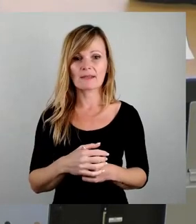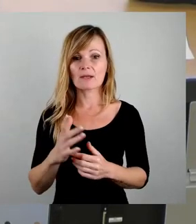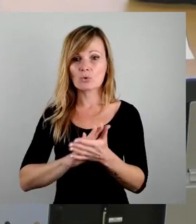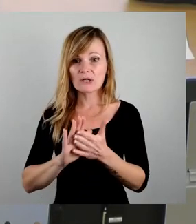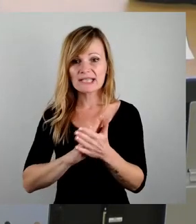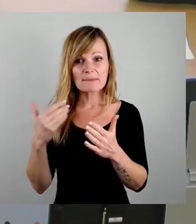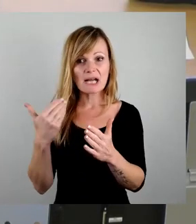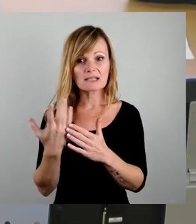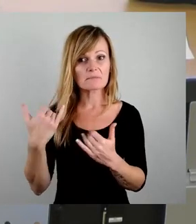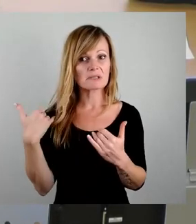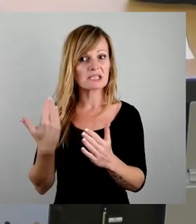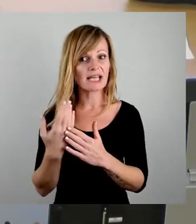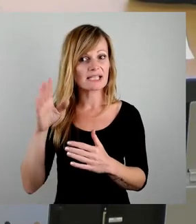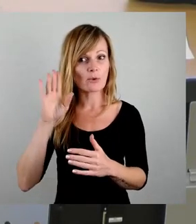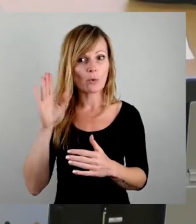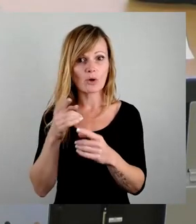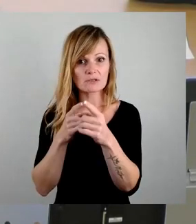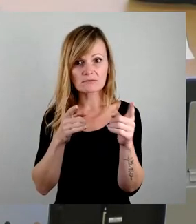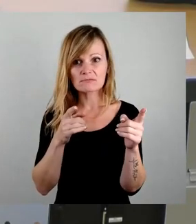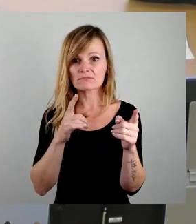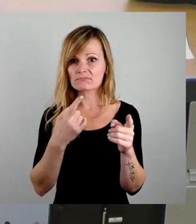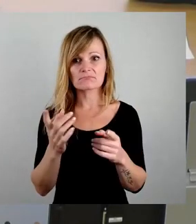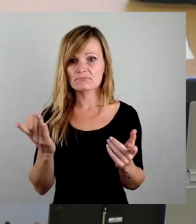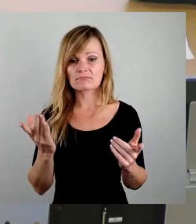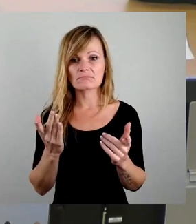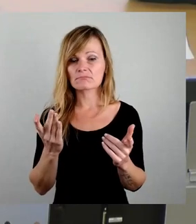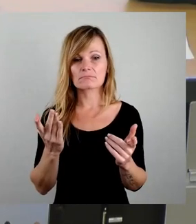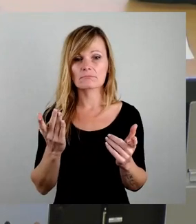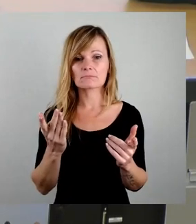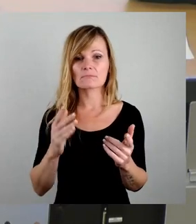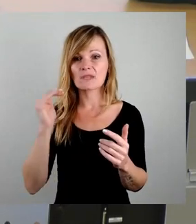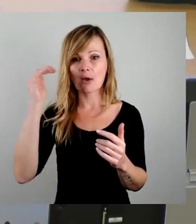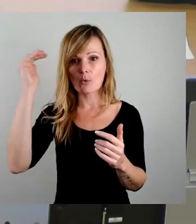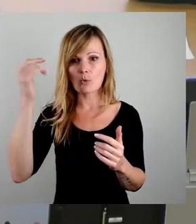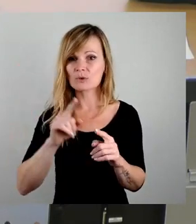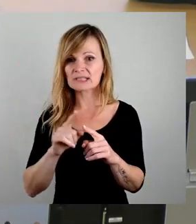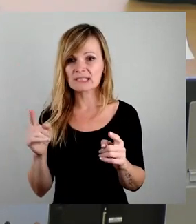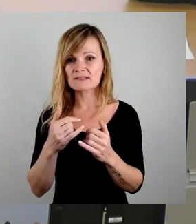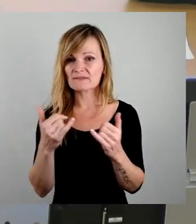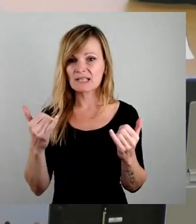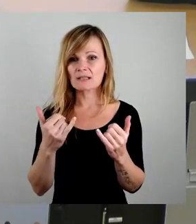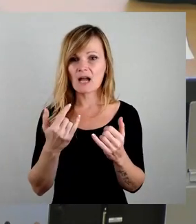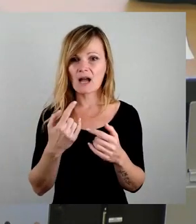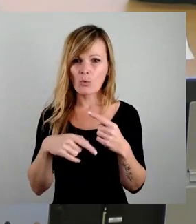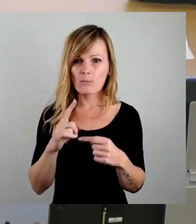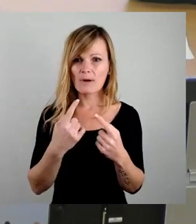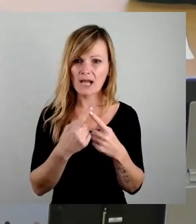gehört, wie das, was Sie hier nicht erhöhen wollen, wie das anderweitig finanziert werden